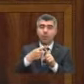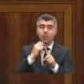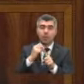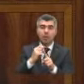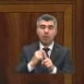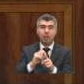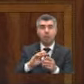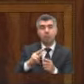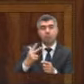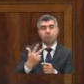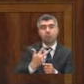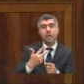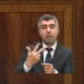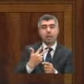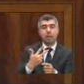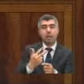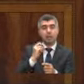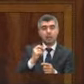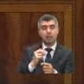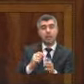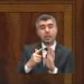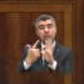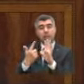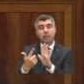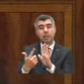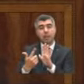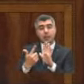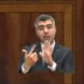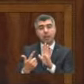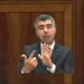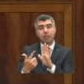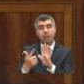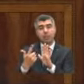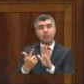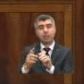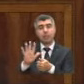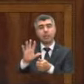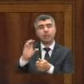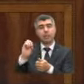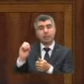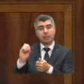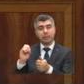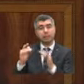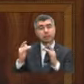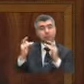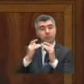التعليمية الثلاث من 760 داخلية في الموسم الدراسي